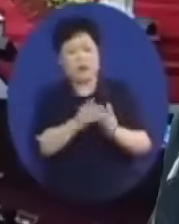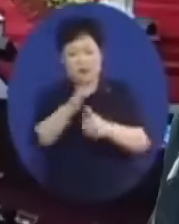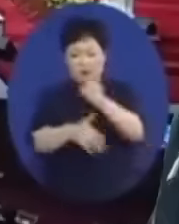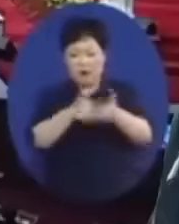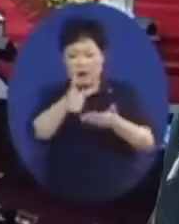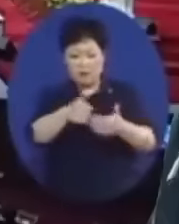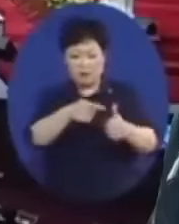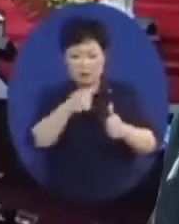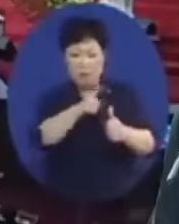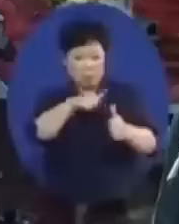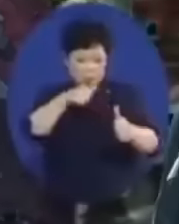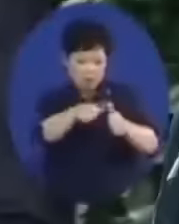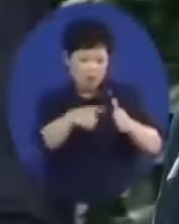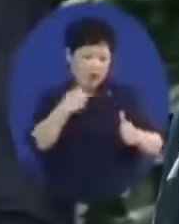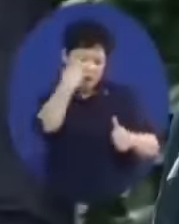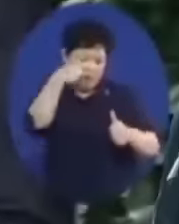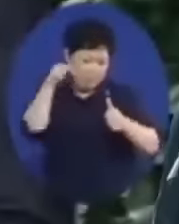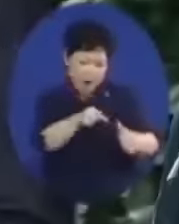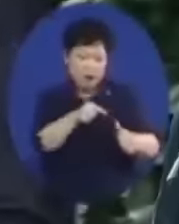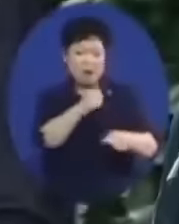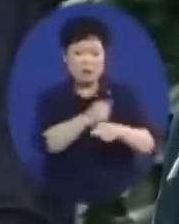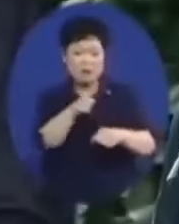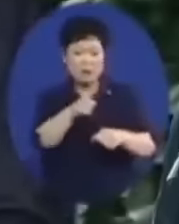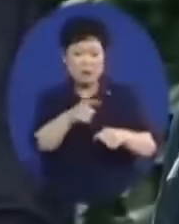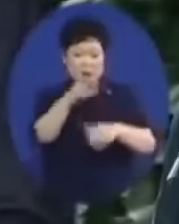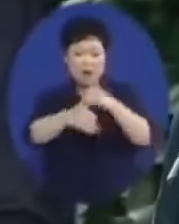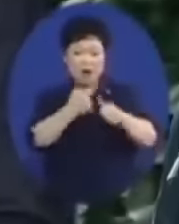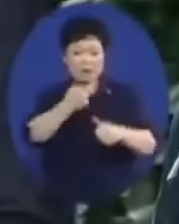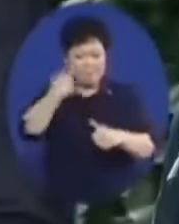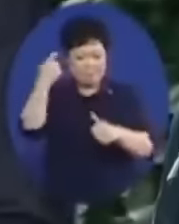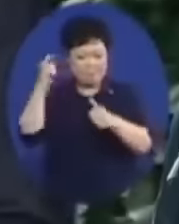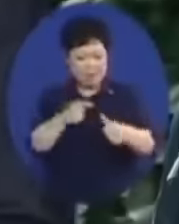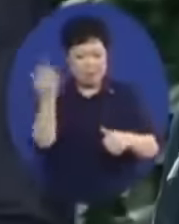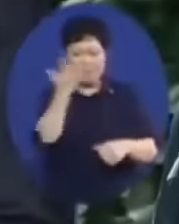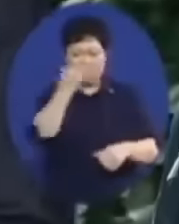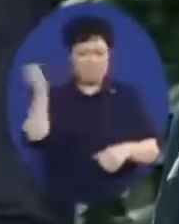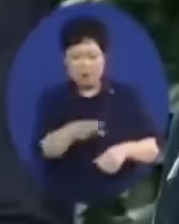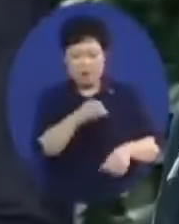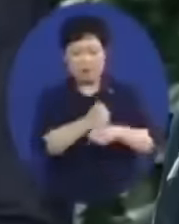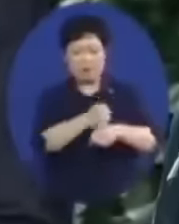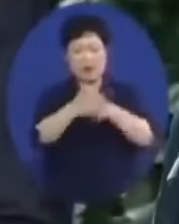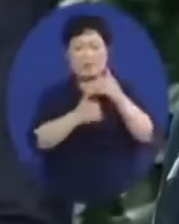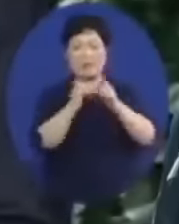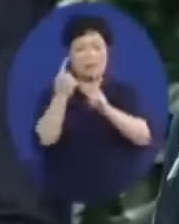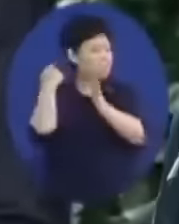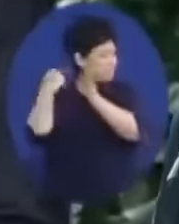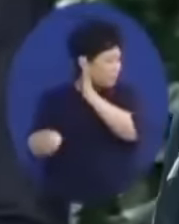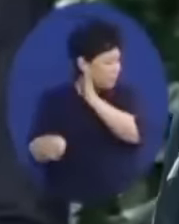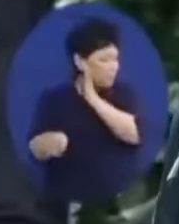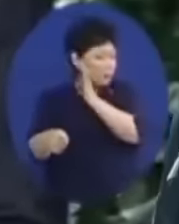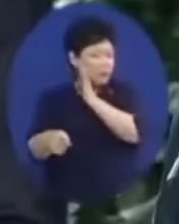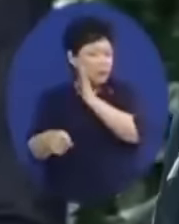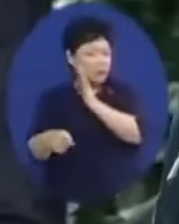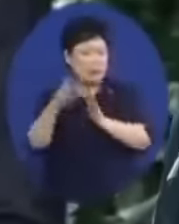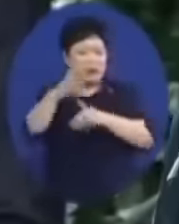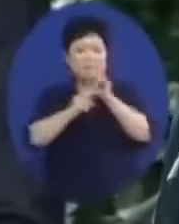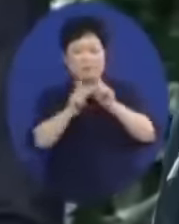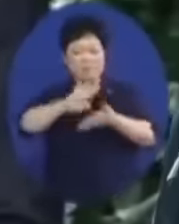하나님이 경고를 했는데도 불구하고 경고를 무시하고 하나님의 말씀을